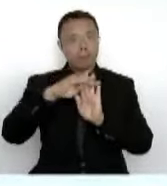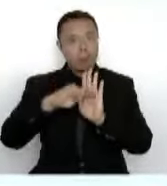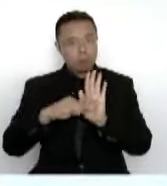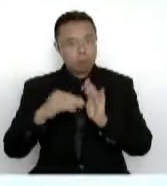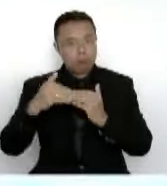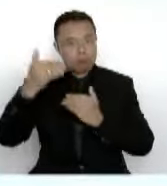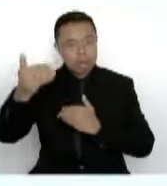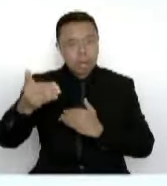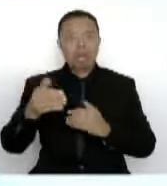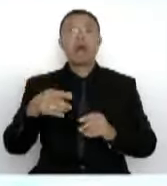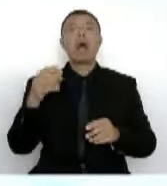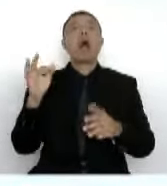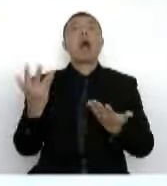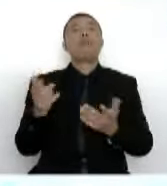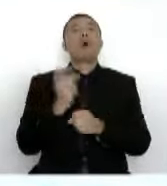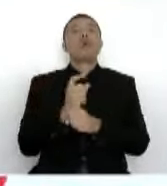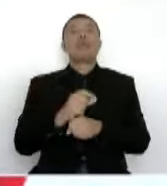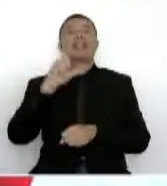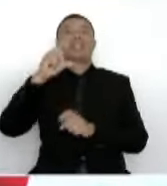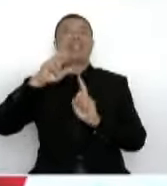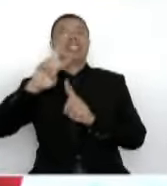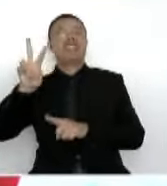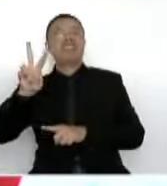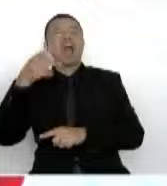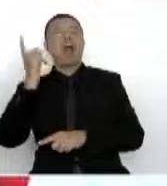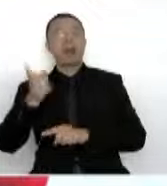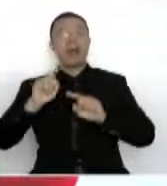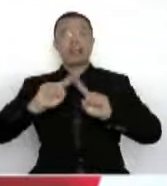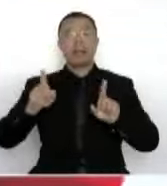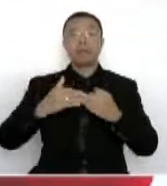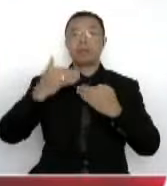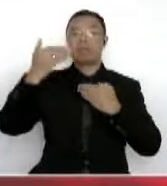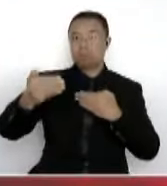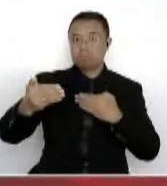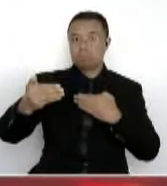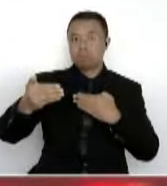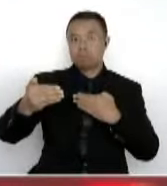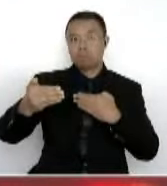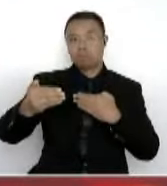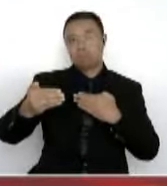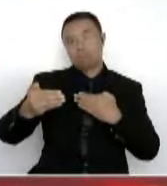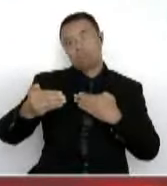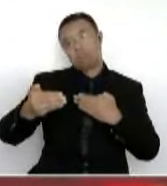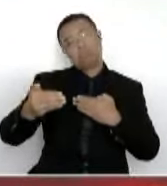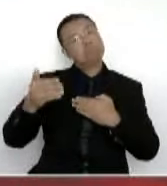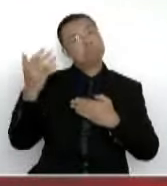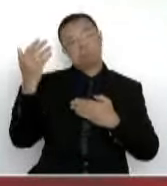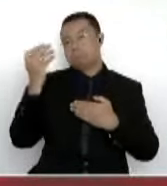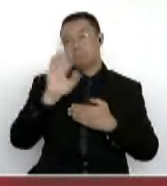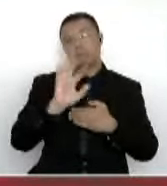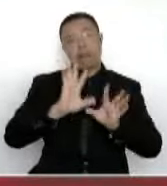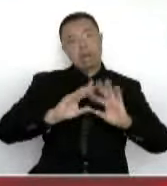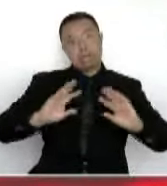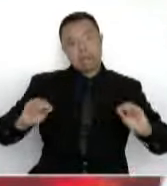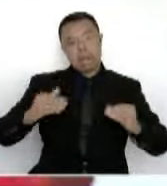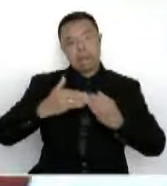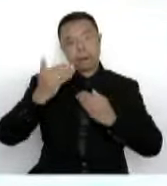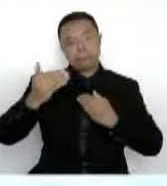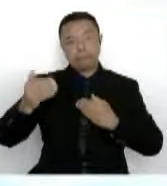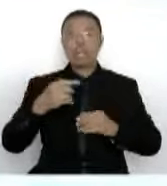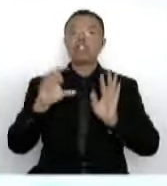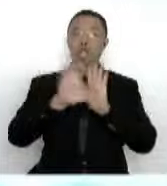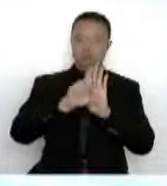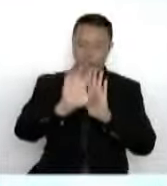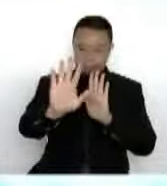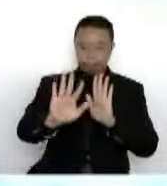apalah gunanya ada CCTV tetapi langkah selanjutnya tidak diteruskan dalam pendidikan berikutnya kita